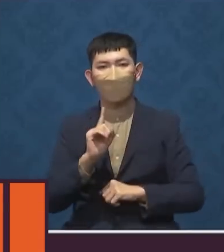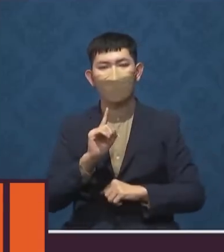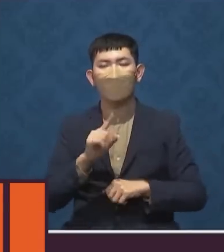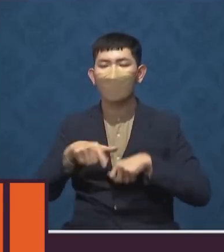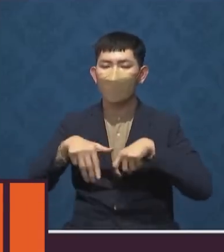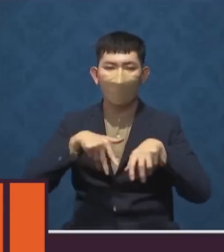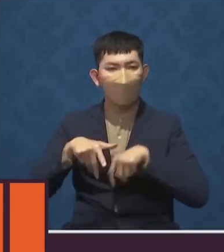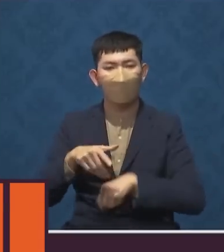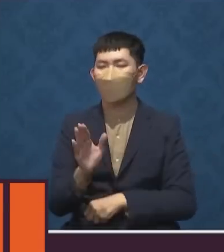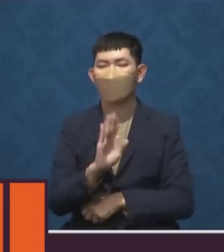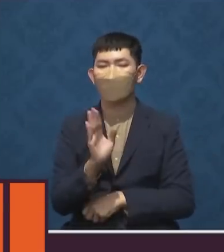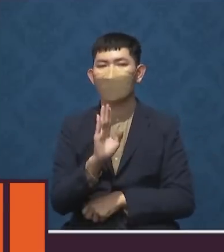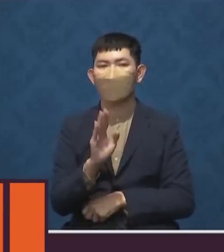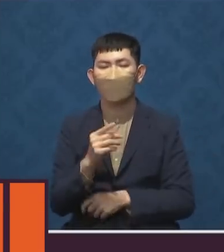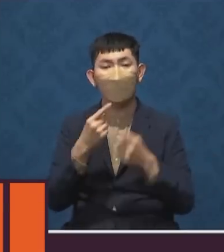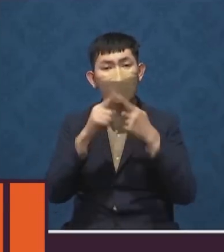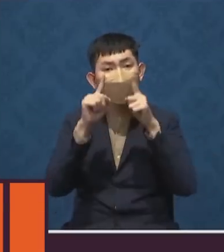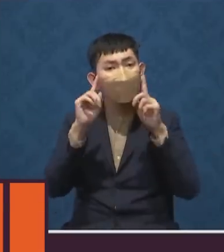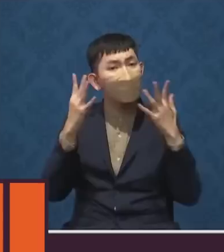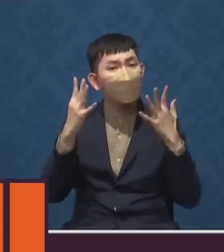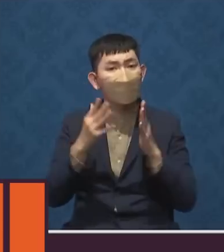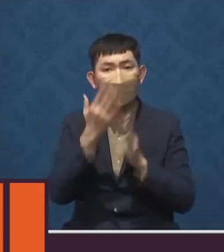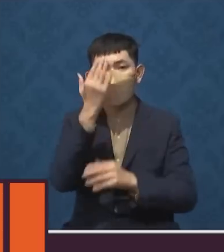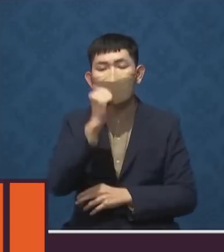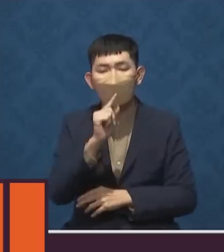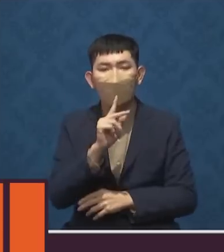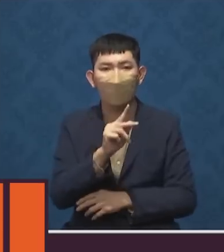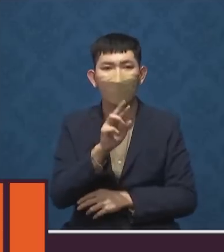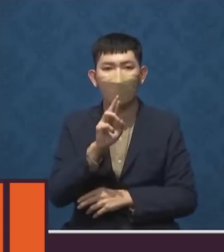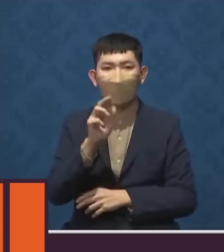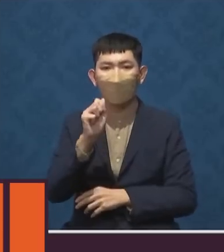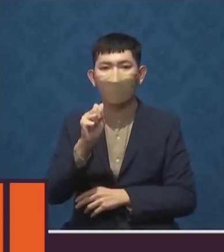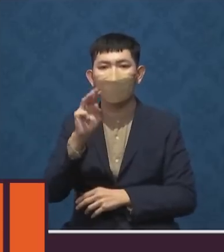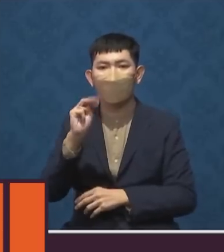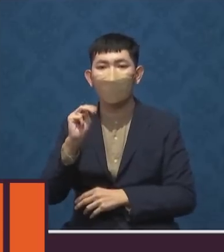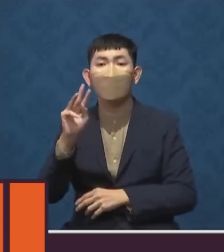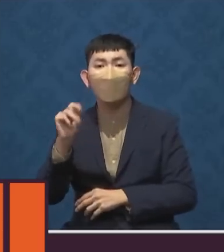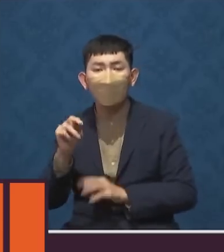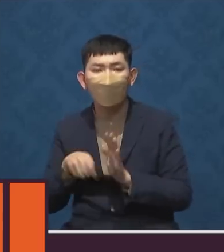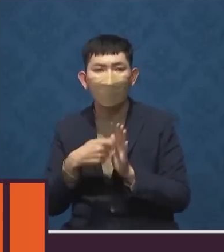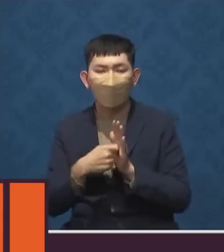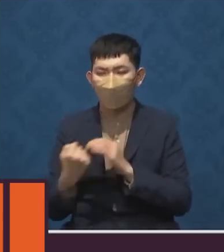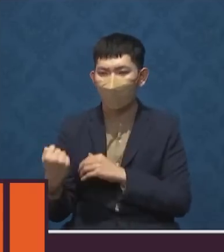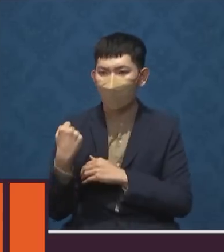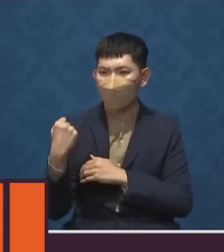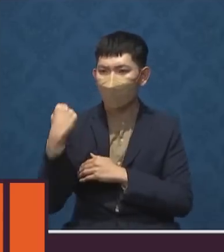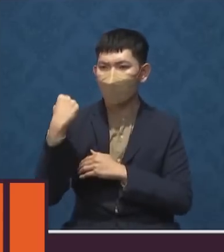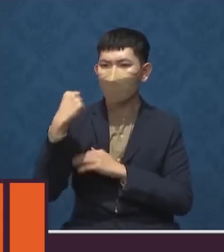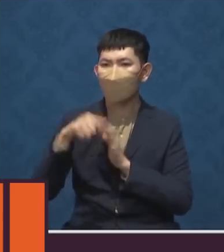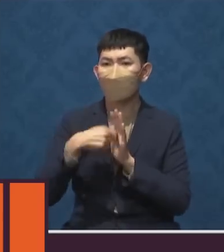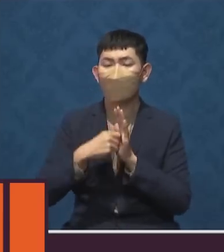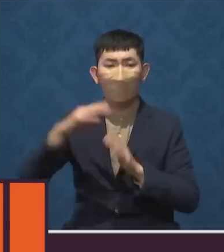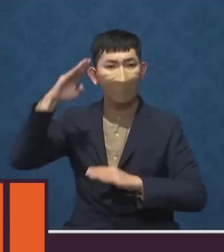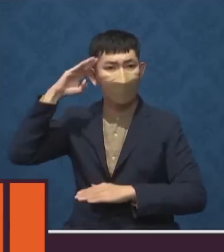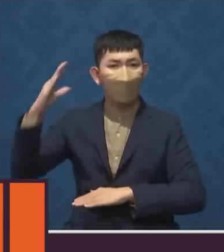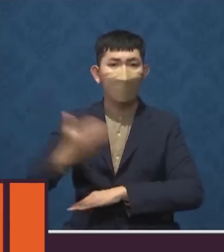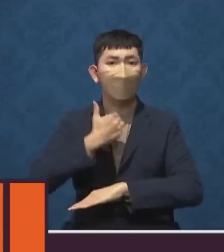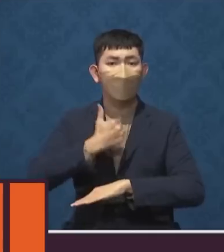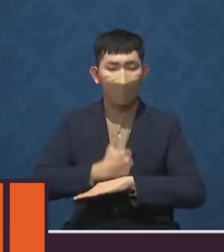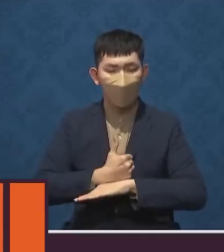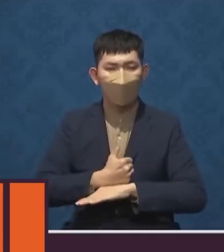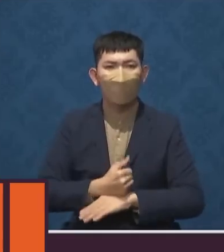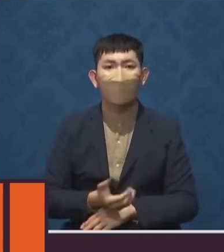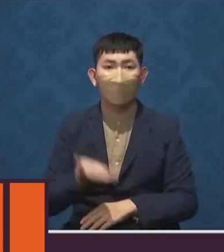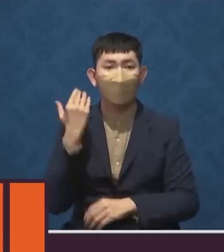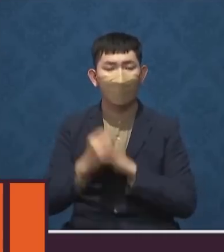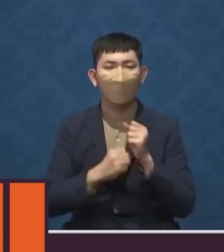ชนมเปเรองไมนะบากใจเหครัที่ก.ร.น.วจะมบบาเพิมขึ้น แทบจะทกครั้งหลจะมการทำรฐบาลหลงจากรัฐบา